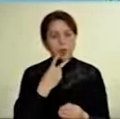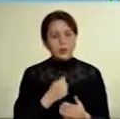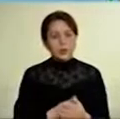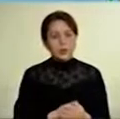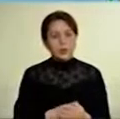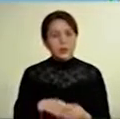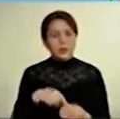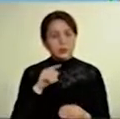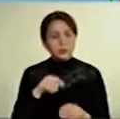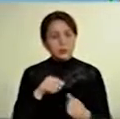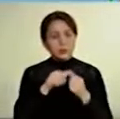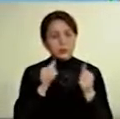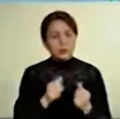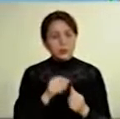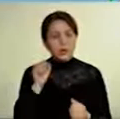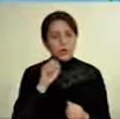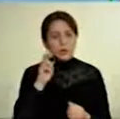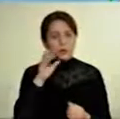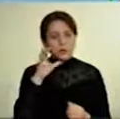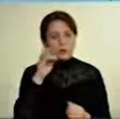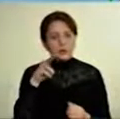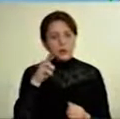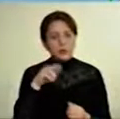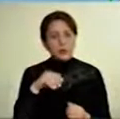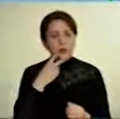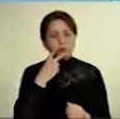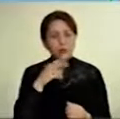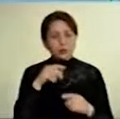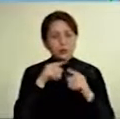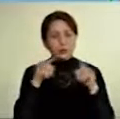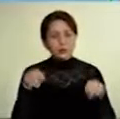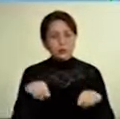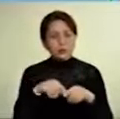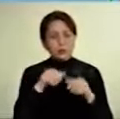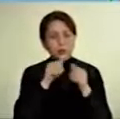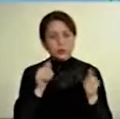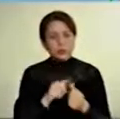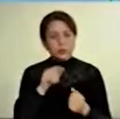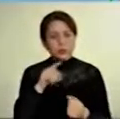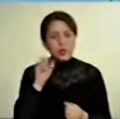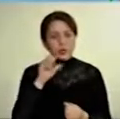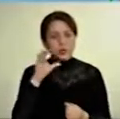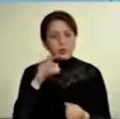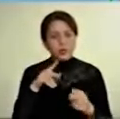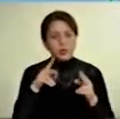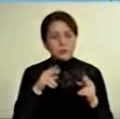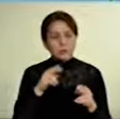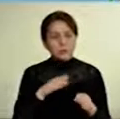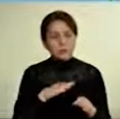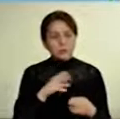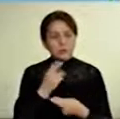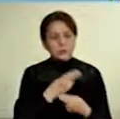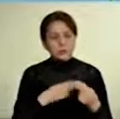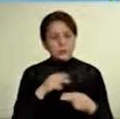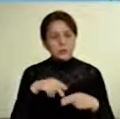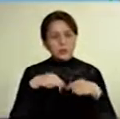ham esa ABCD ko'rinishdagi to'g'ri to'rtburchak shakli. Biz uni AC kesma o'tkazganimizda esa